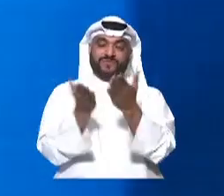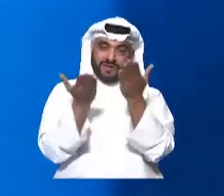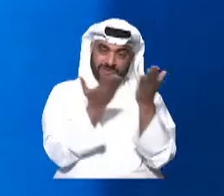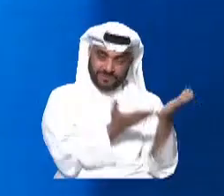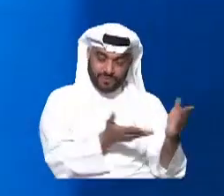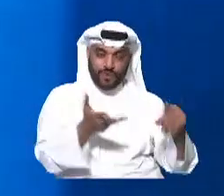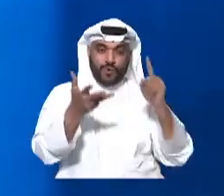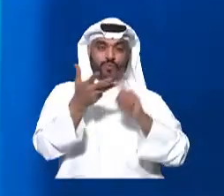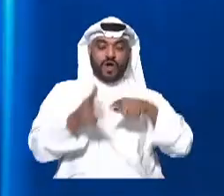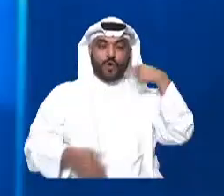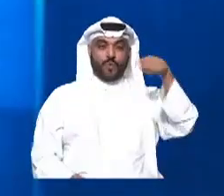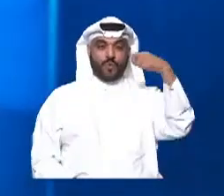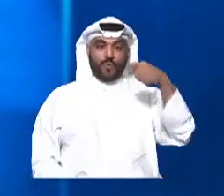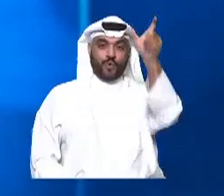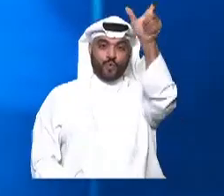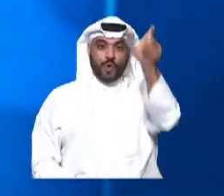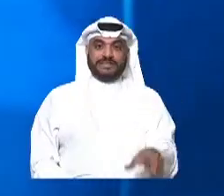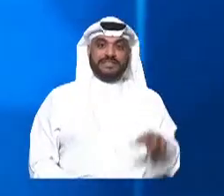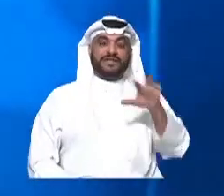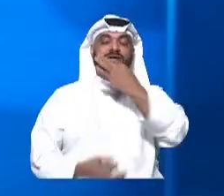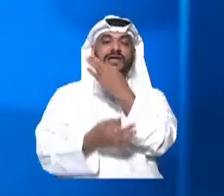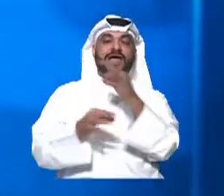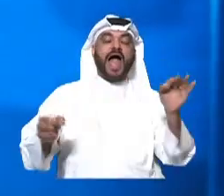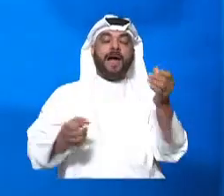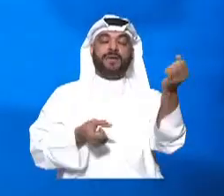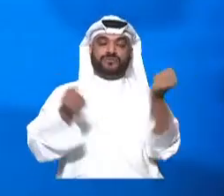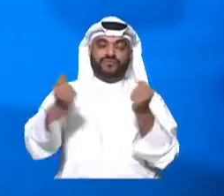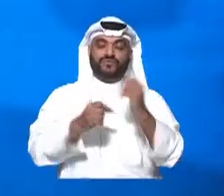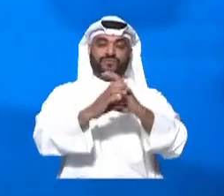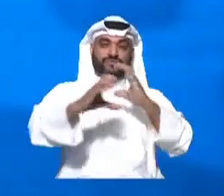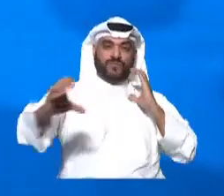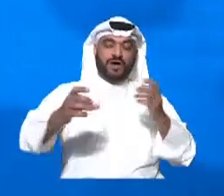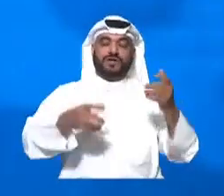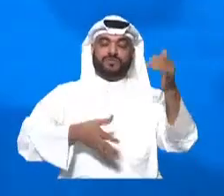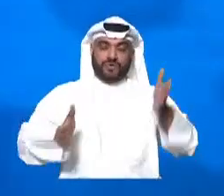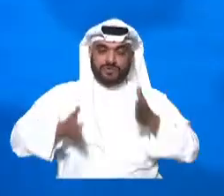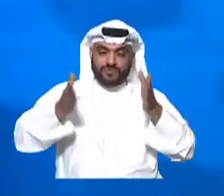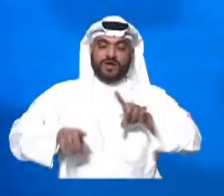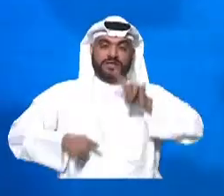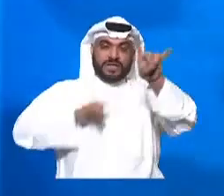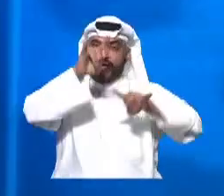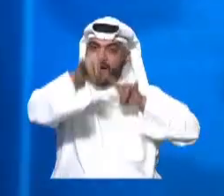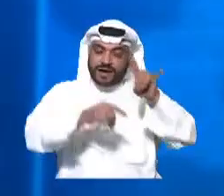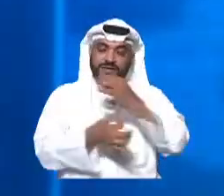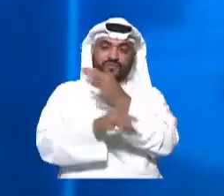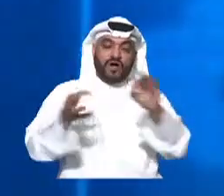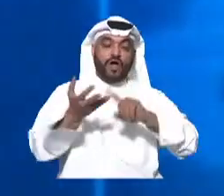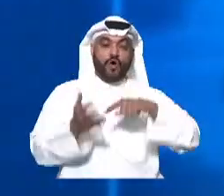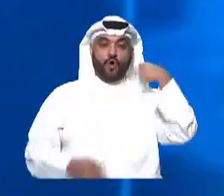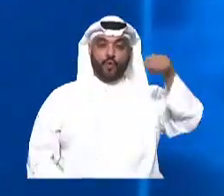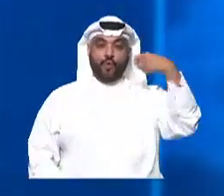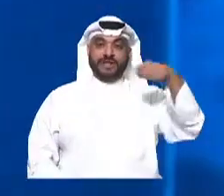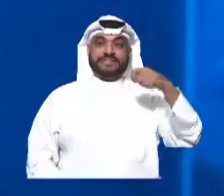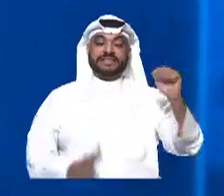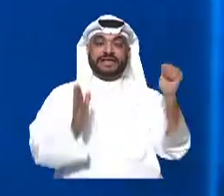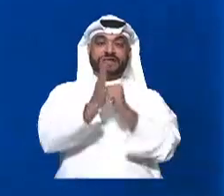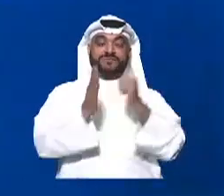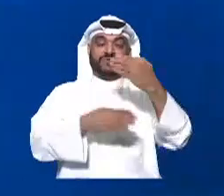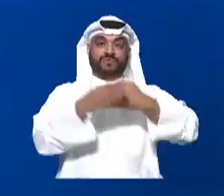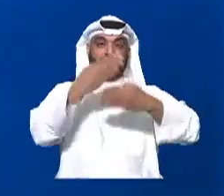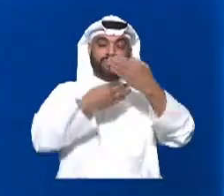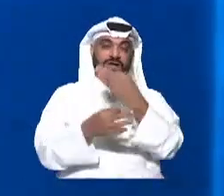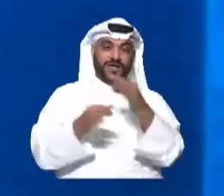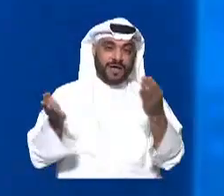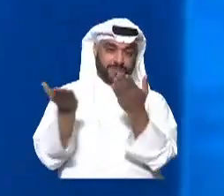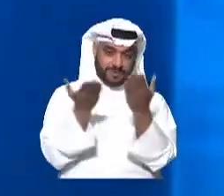بديب، ووزير النقل الدكتور عبد السلام صالح حميد، ووزير الصحة العامة والسكان الدكتور قاسم محمد